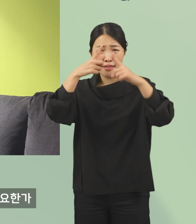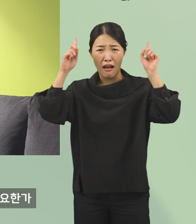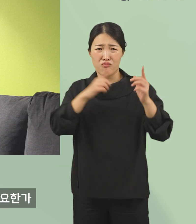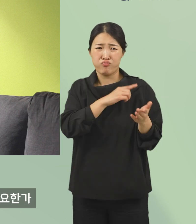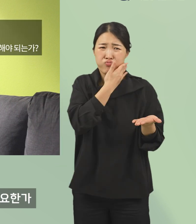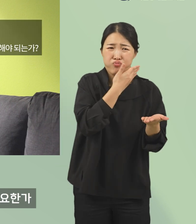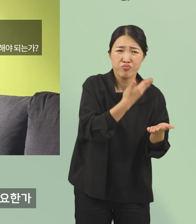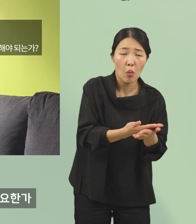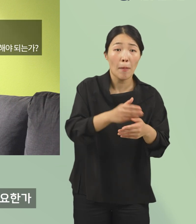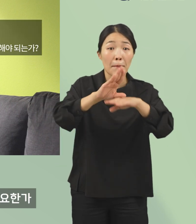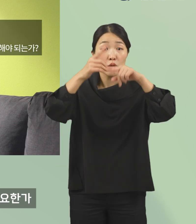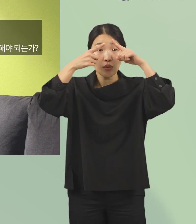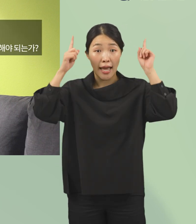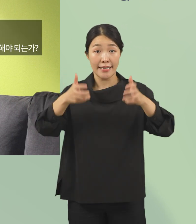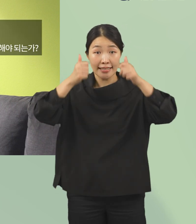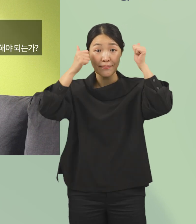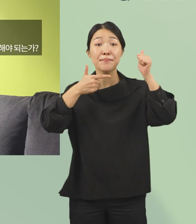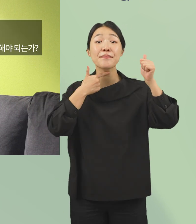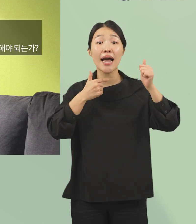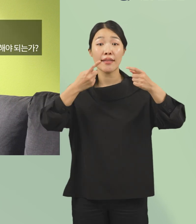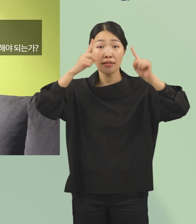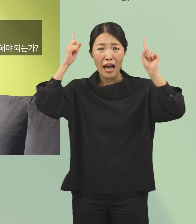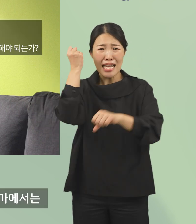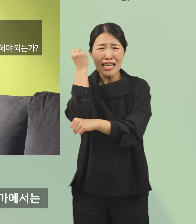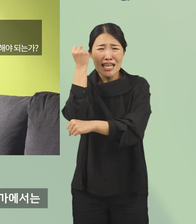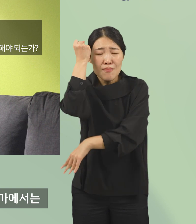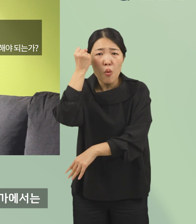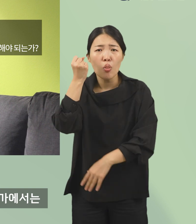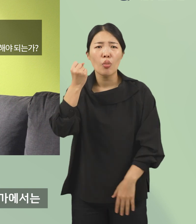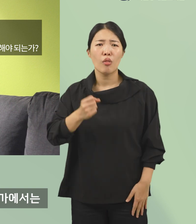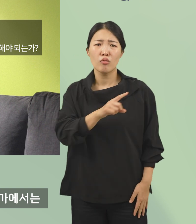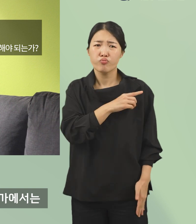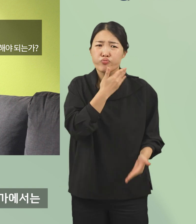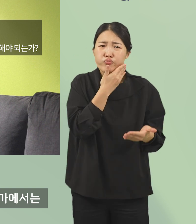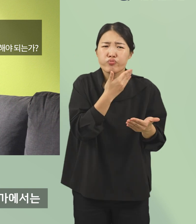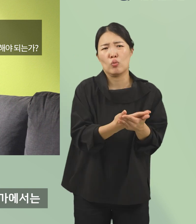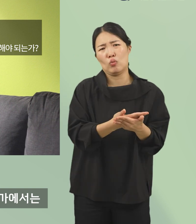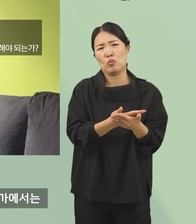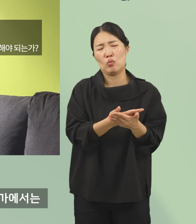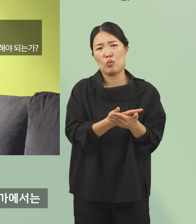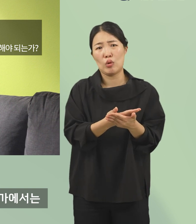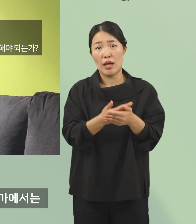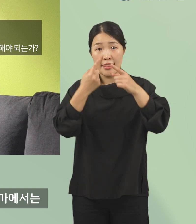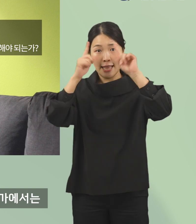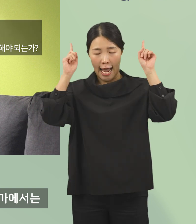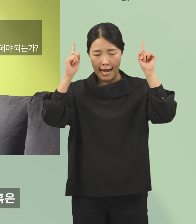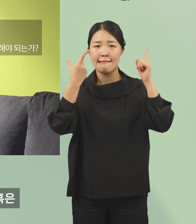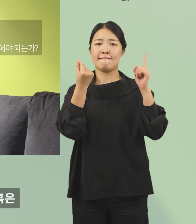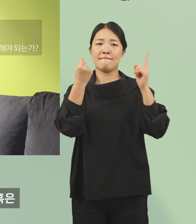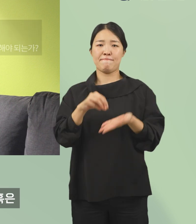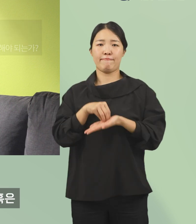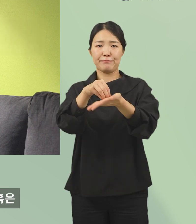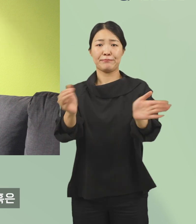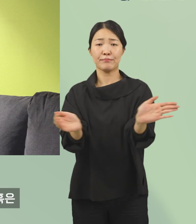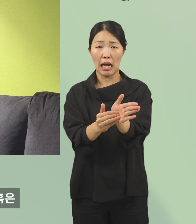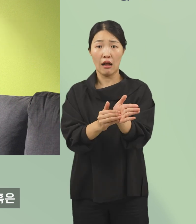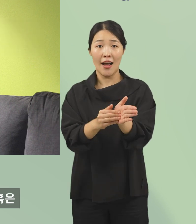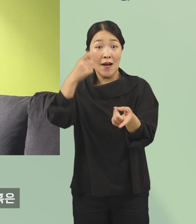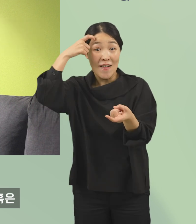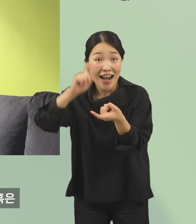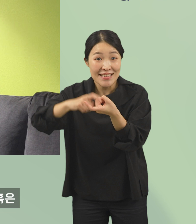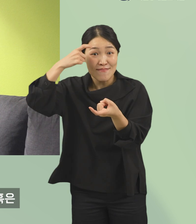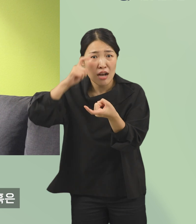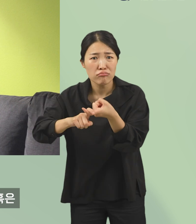대해서 대학이 왜 중요한가, 어떤 점에서 중요하고 그럼 우리가 대학에 대해서 무엇을 이야기해야 되는가에서는 약간 한국 사회가